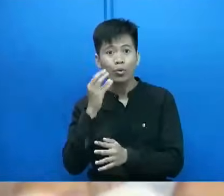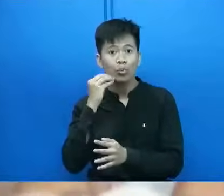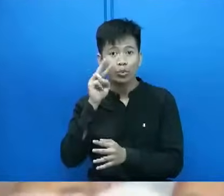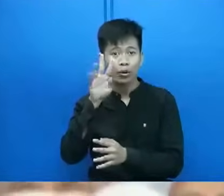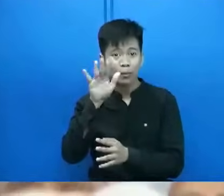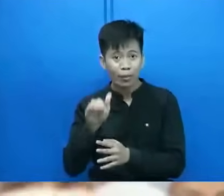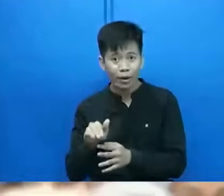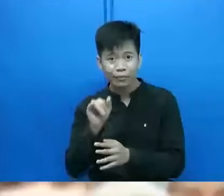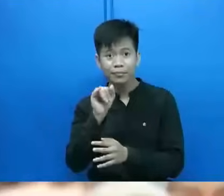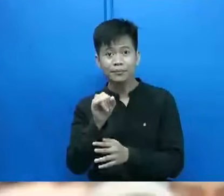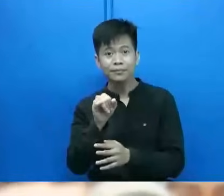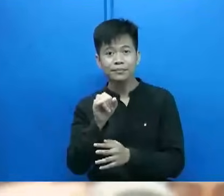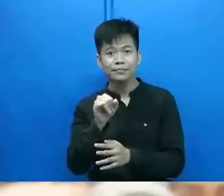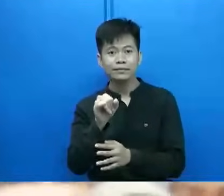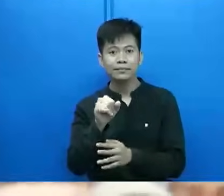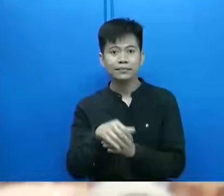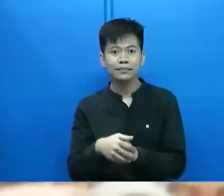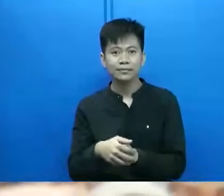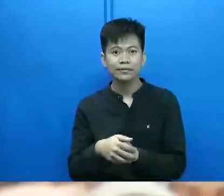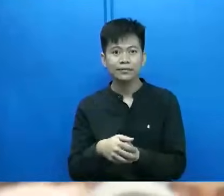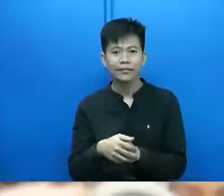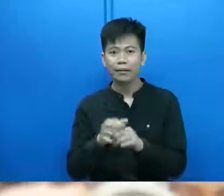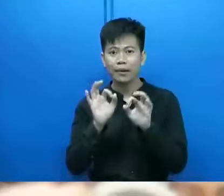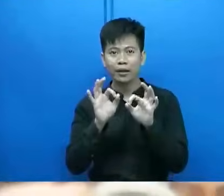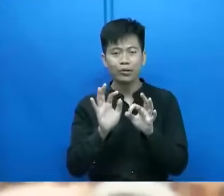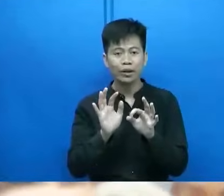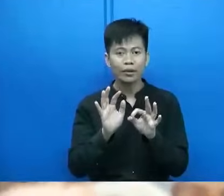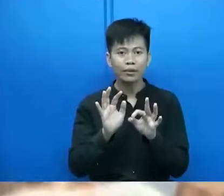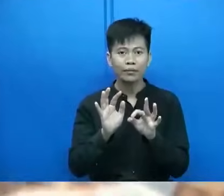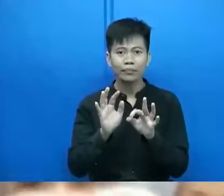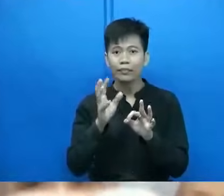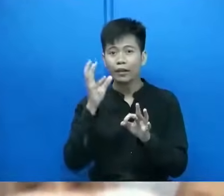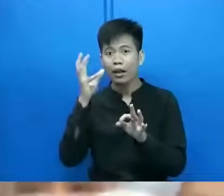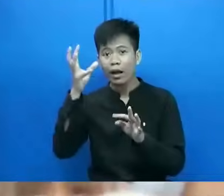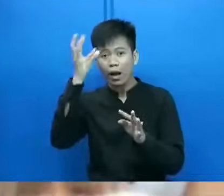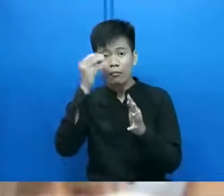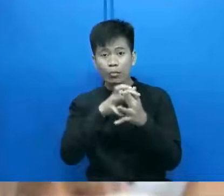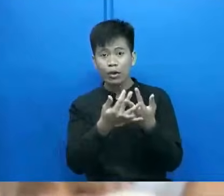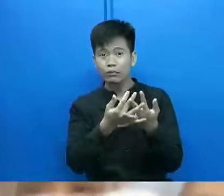Usia di bawah 25. Ah, baik, baik. Hafalan Quran di atas 10.